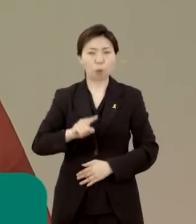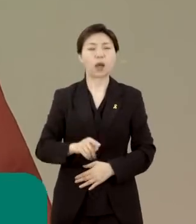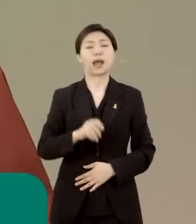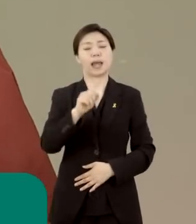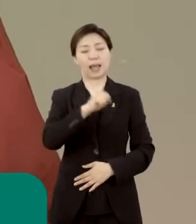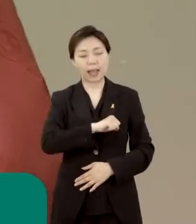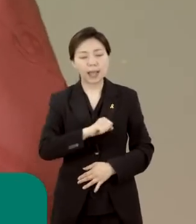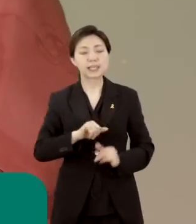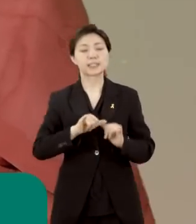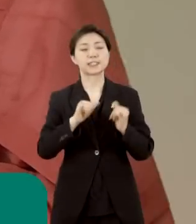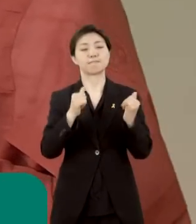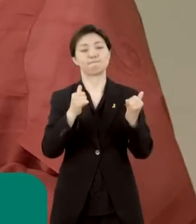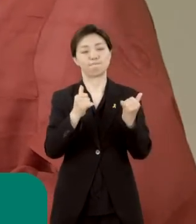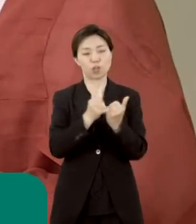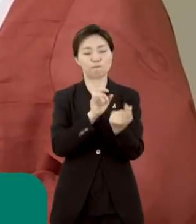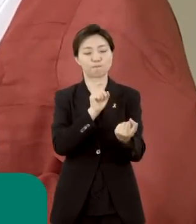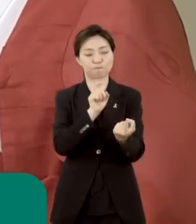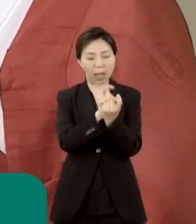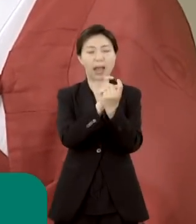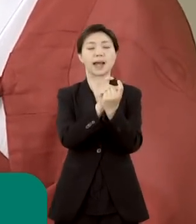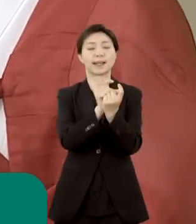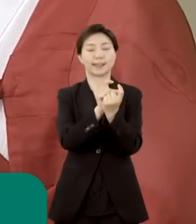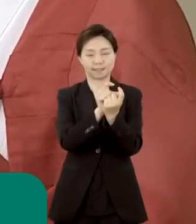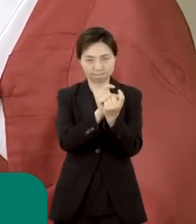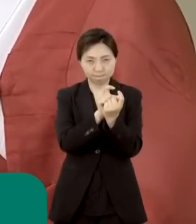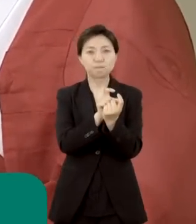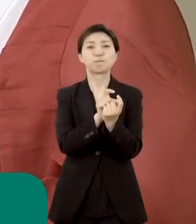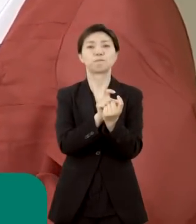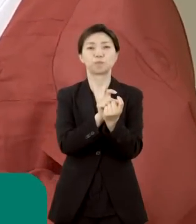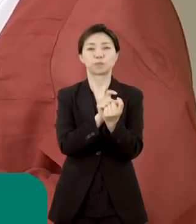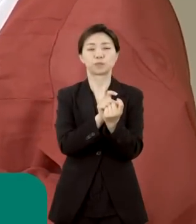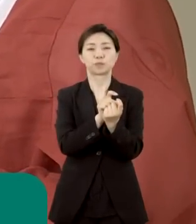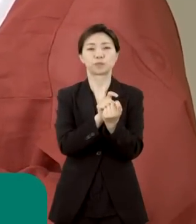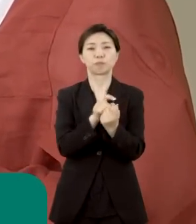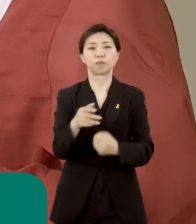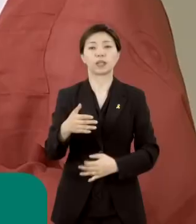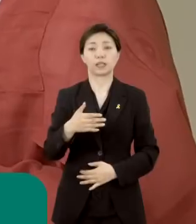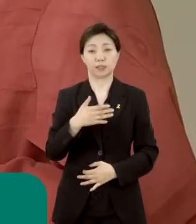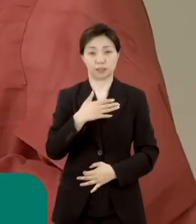왔구나 시절 인연이 왔구나 마땅히